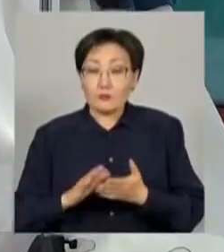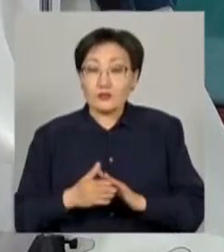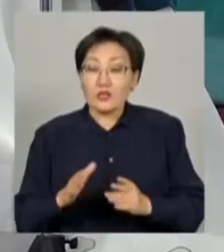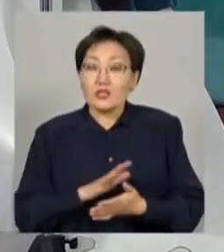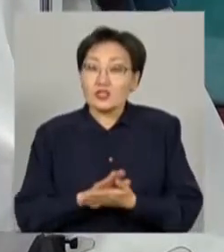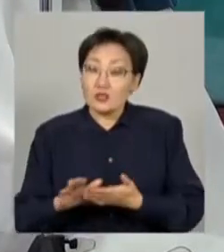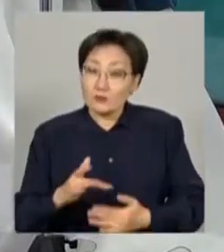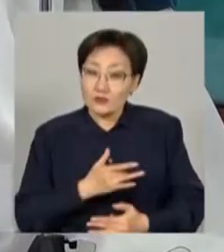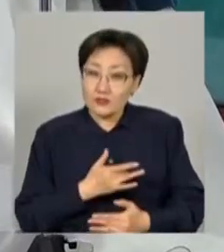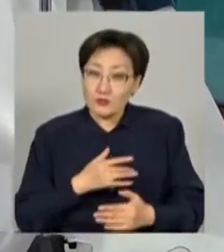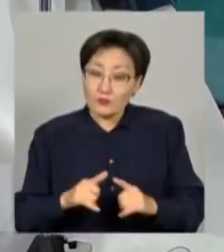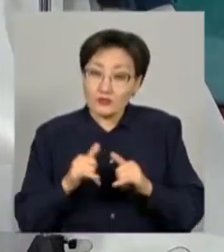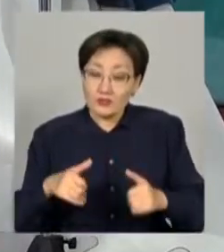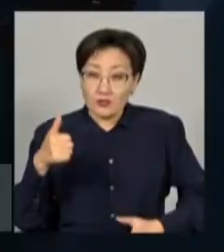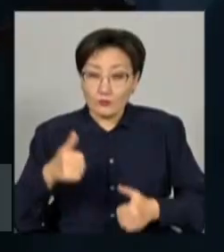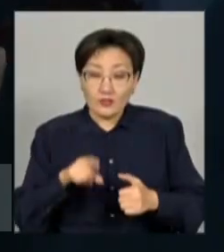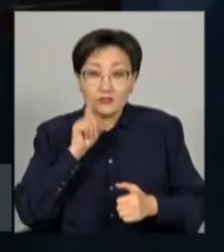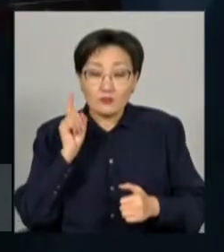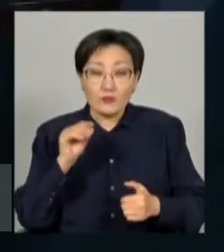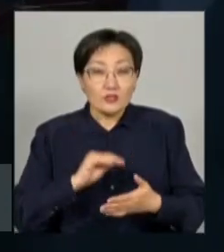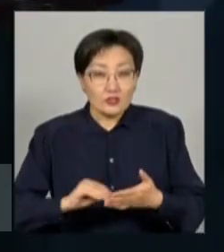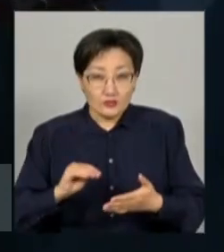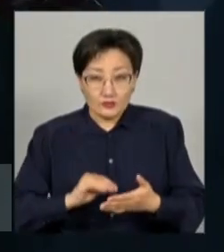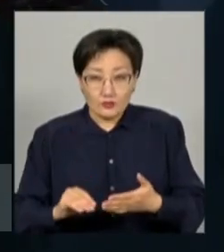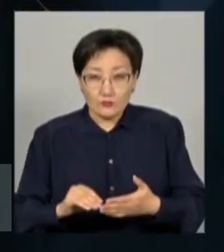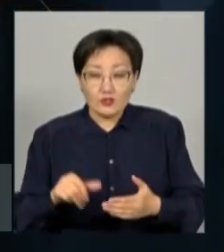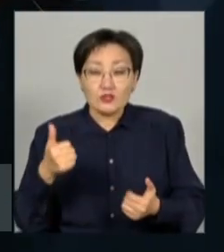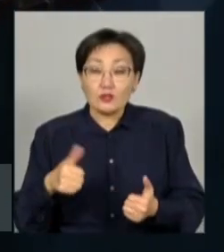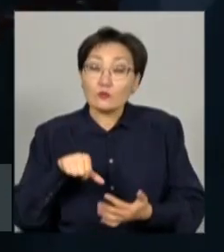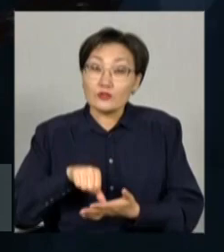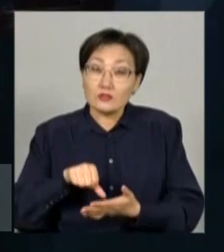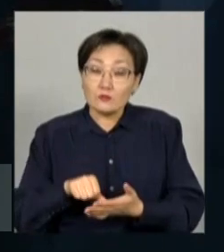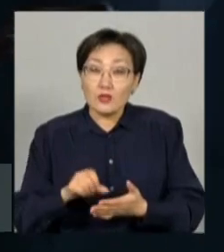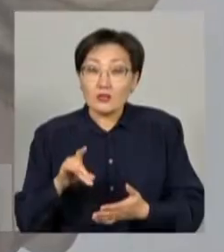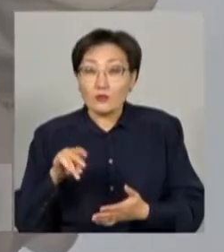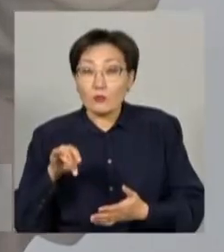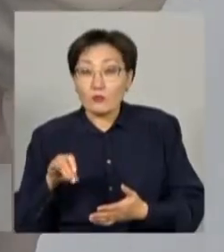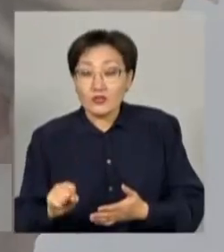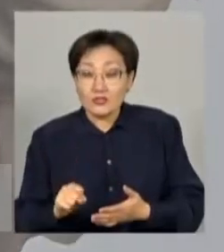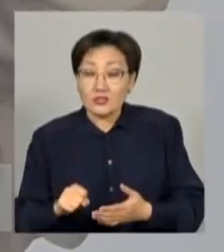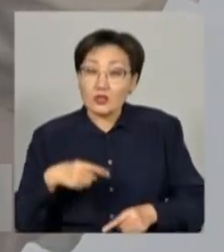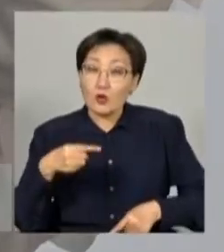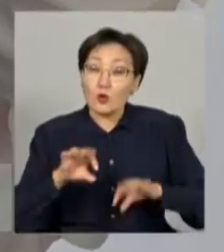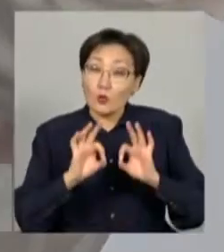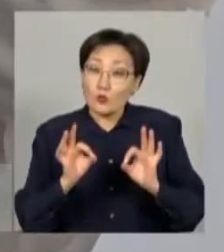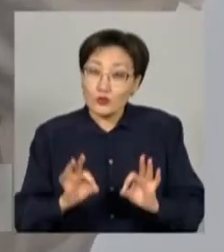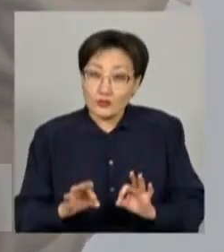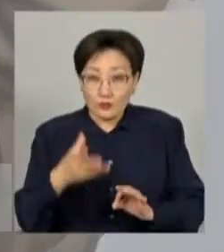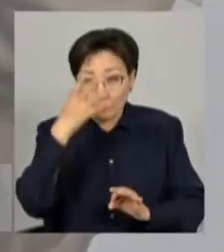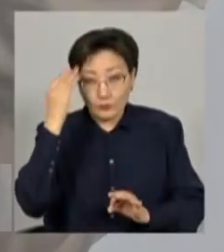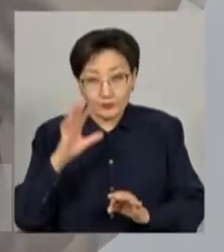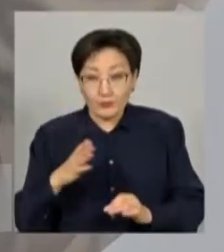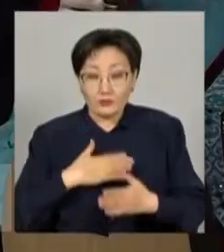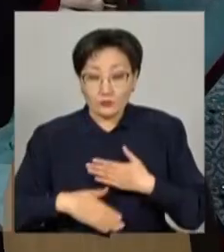жүректің шабысы шыңдалатын додада жас ақындар жақсы өнер көрсетті. Бастысы атамұра өнердің ұмытылмай келе жатқаны қуантады.